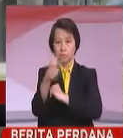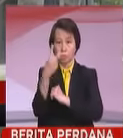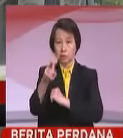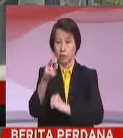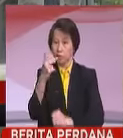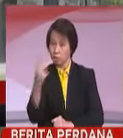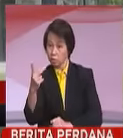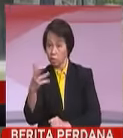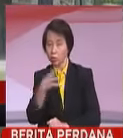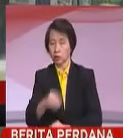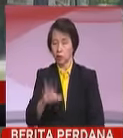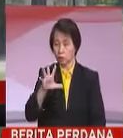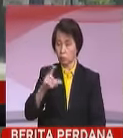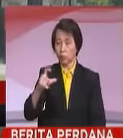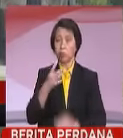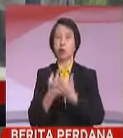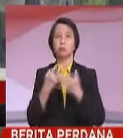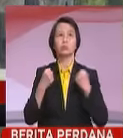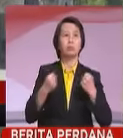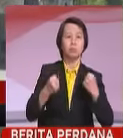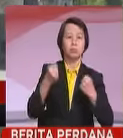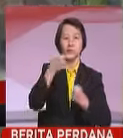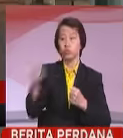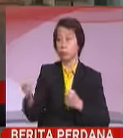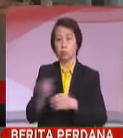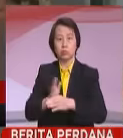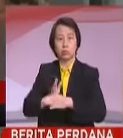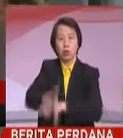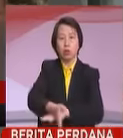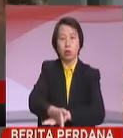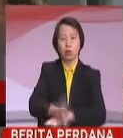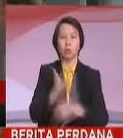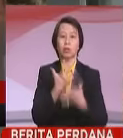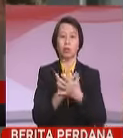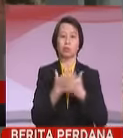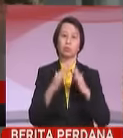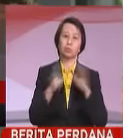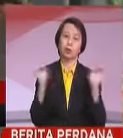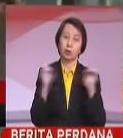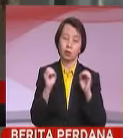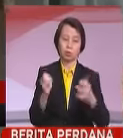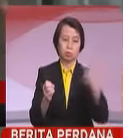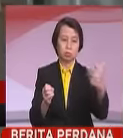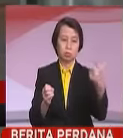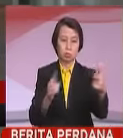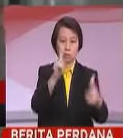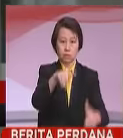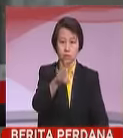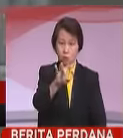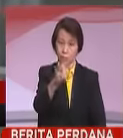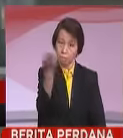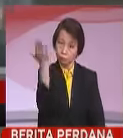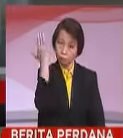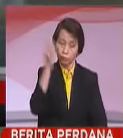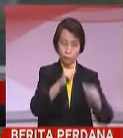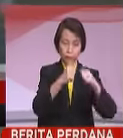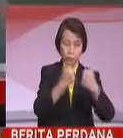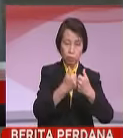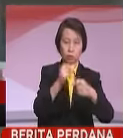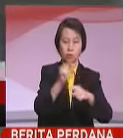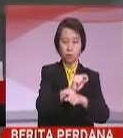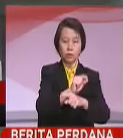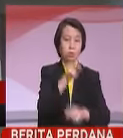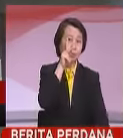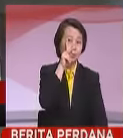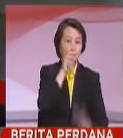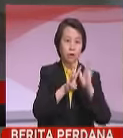RM12,000 dan 5 bulan penjara kerana melanggar perintah kuarantin di rumah pada 13 Ogos lalu. Persatuan Pengguna Kedah